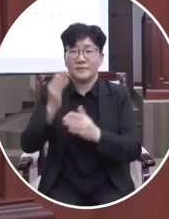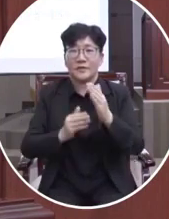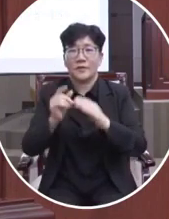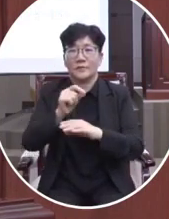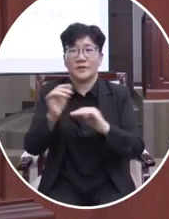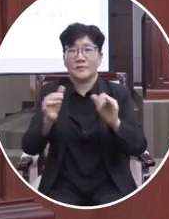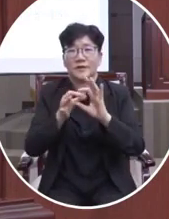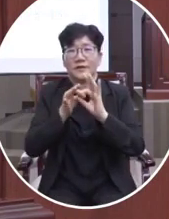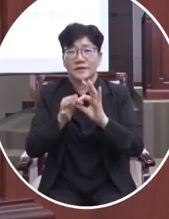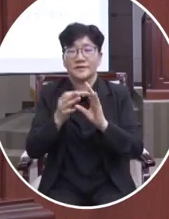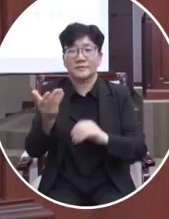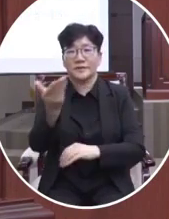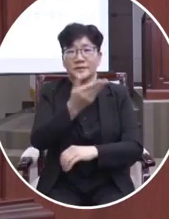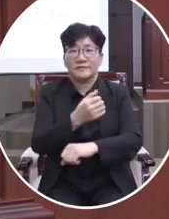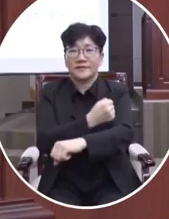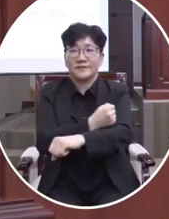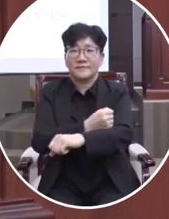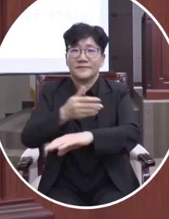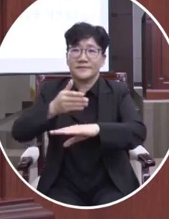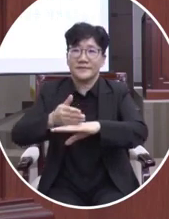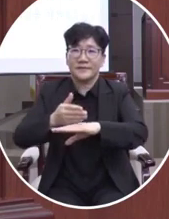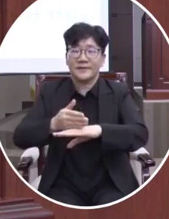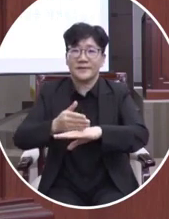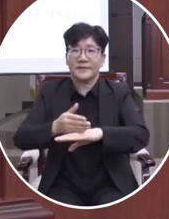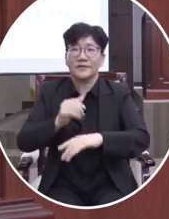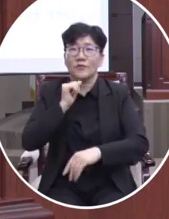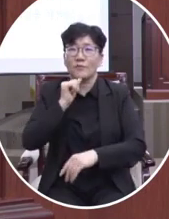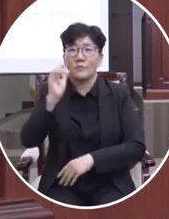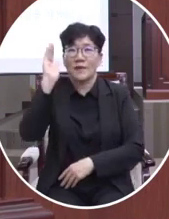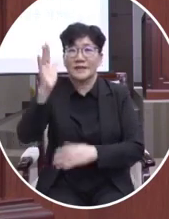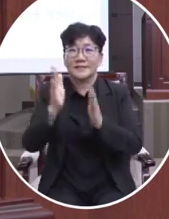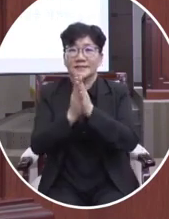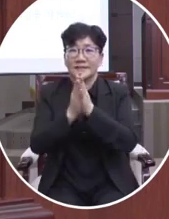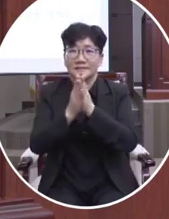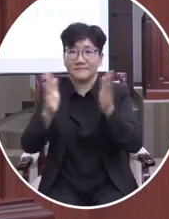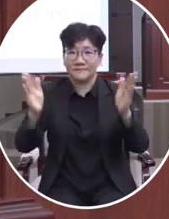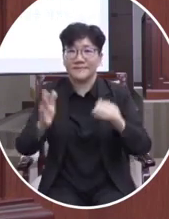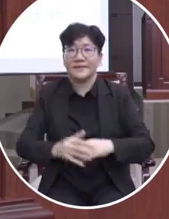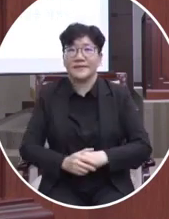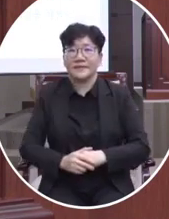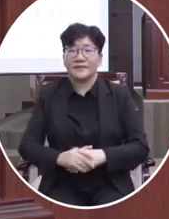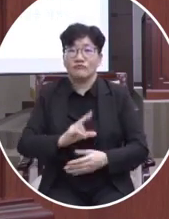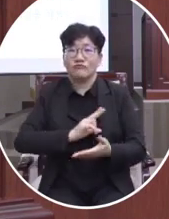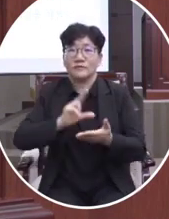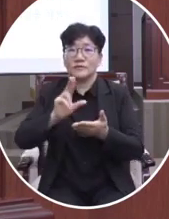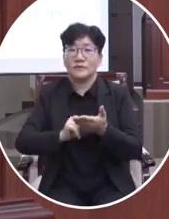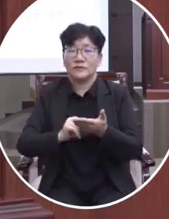공무원 관계자 여러분들의 노고에 감사드리며 5분 발언 시작하겠습니다 주제는